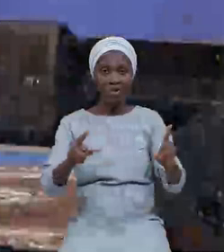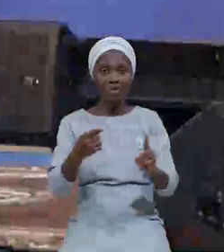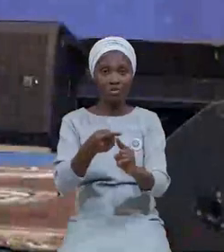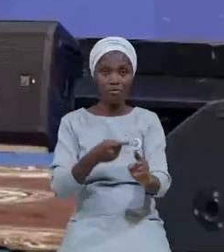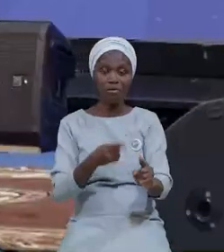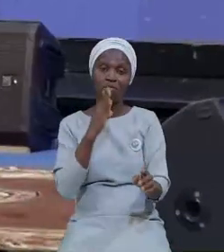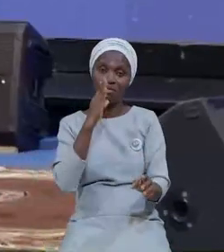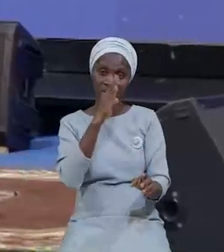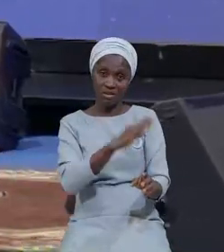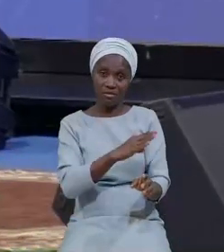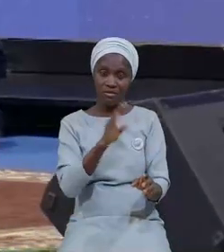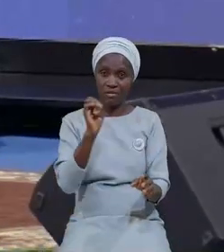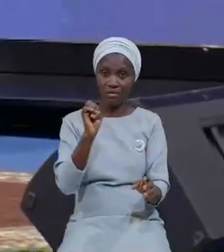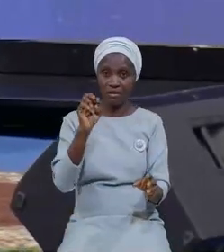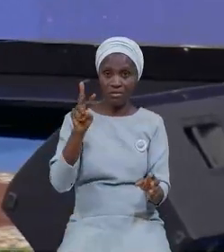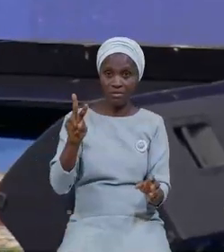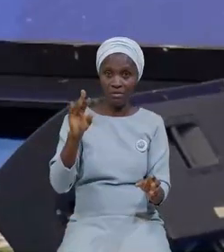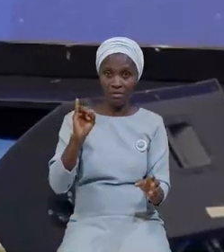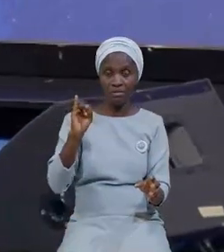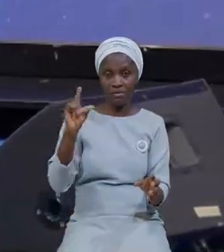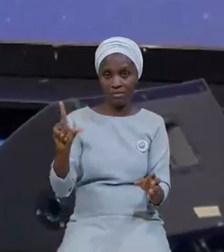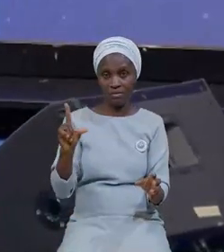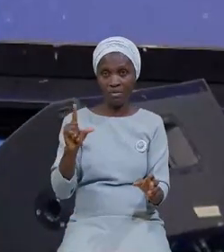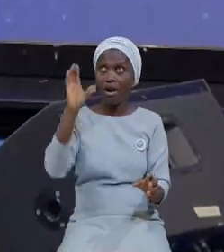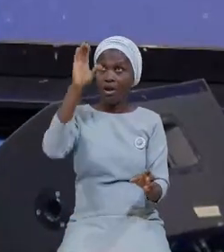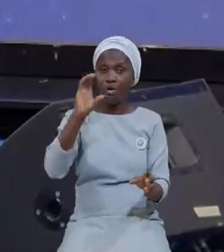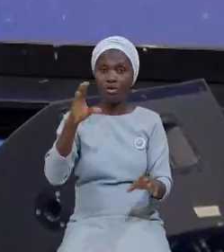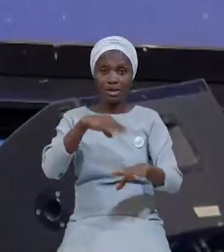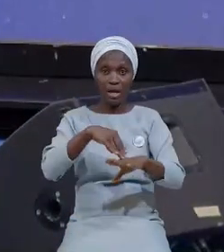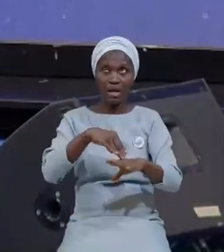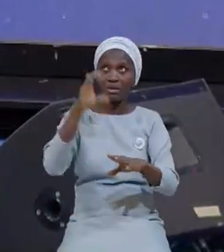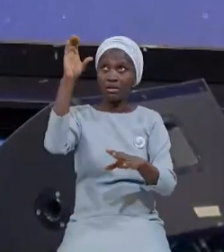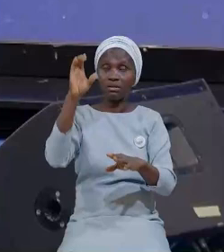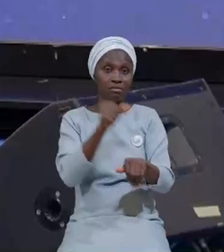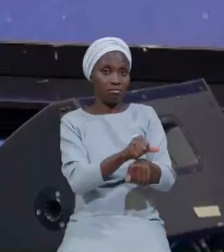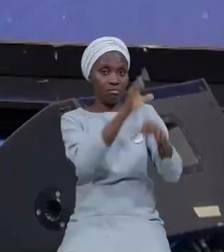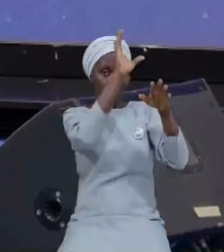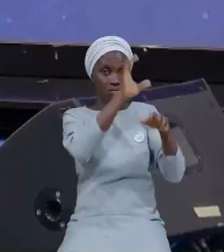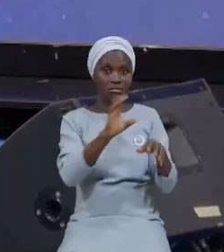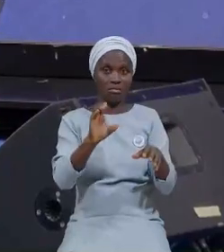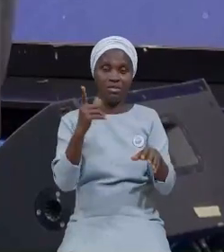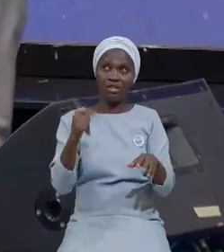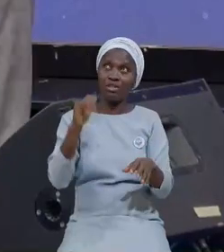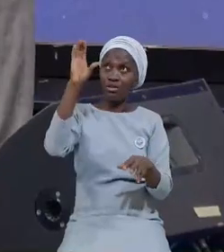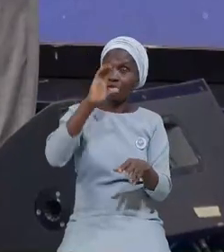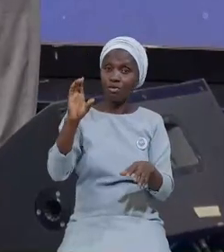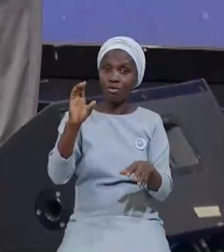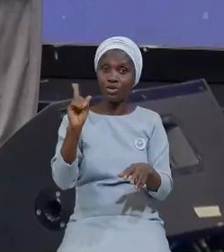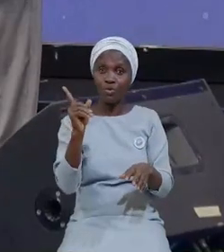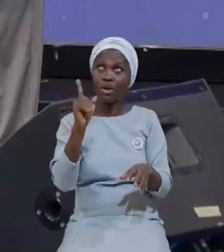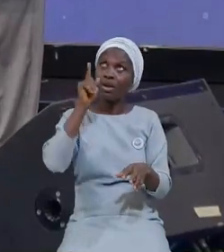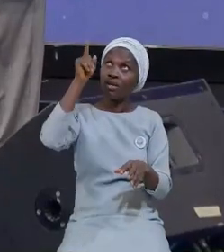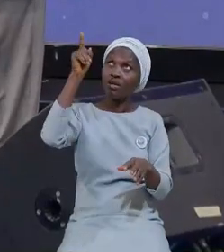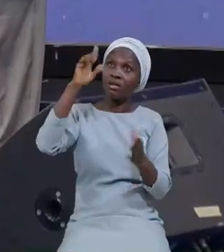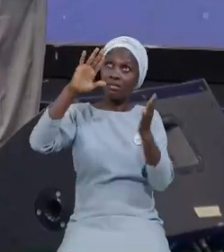du mal la croix la croix du Calvaire la croix de Christ la croix sur laquelle